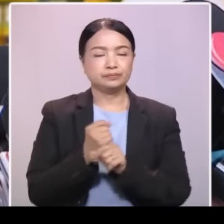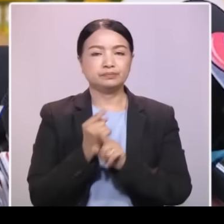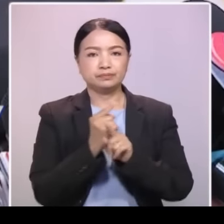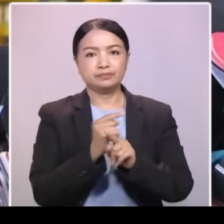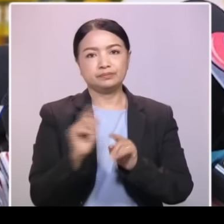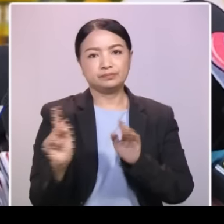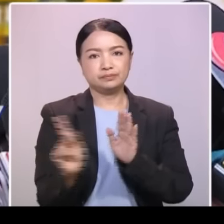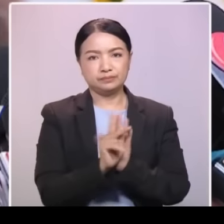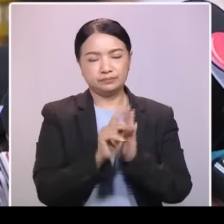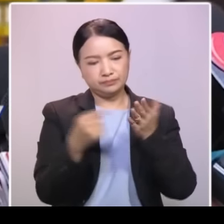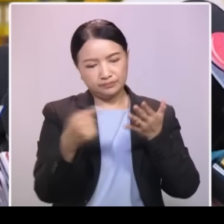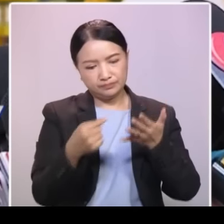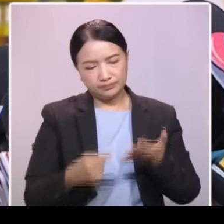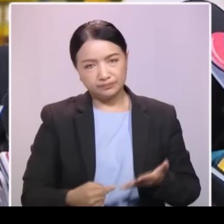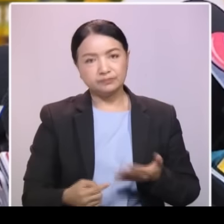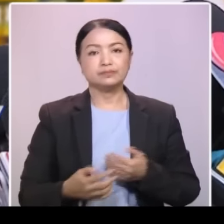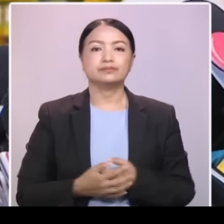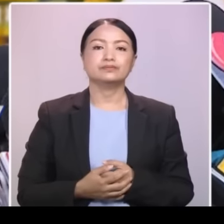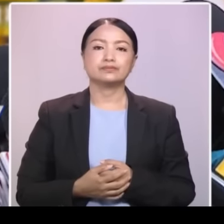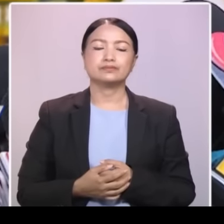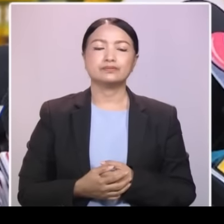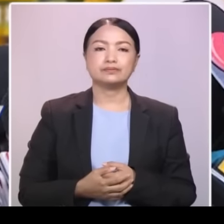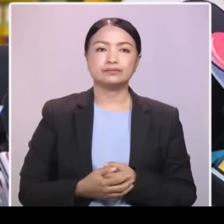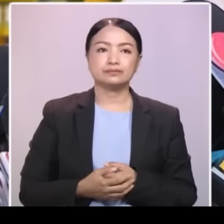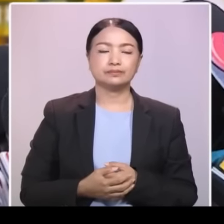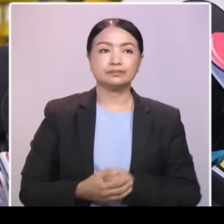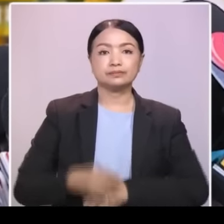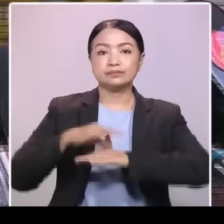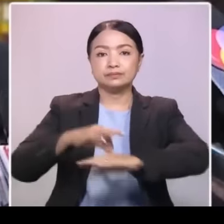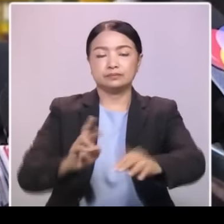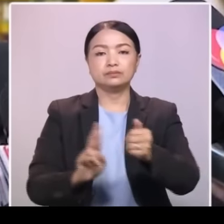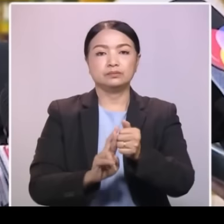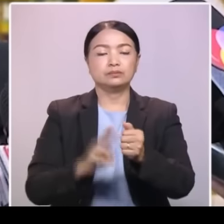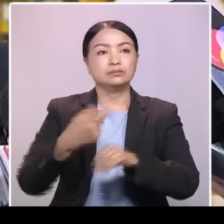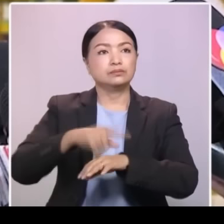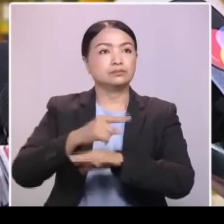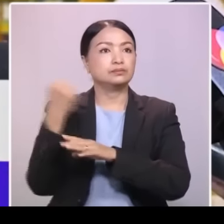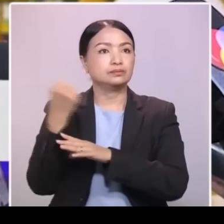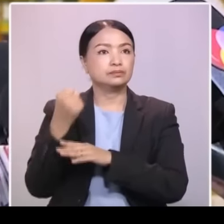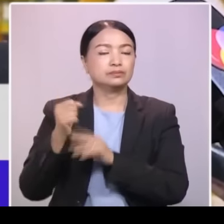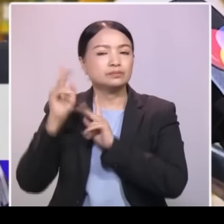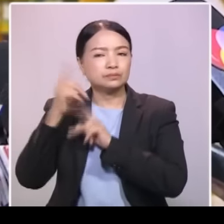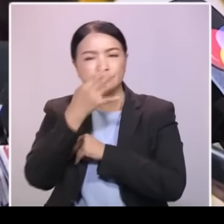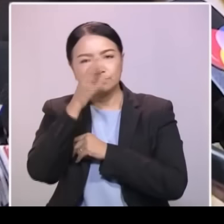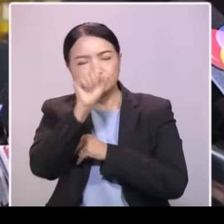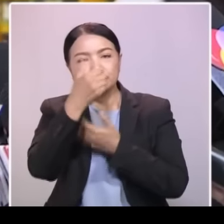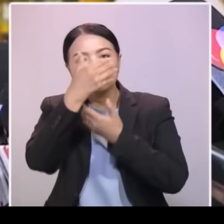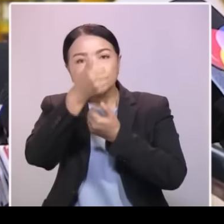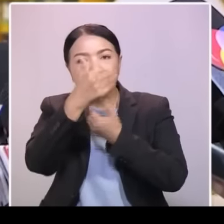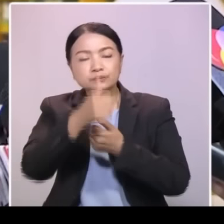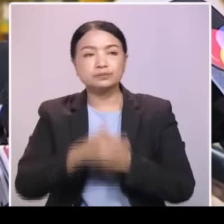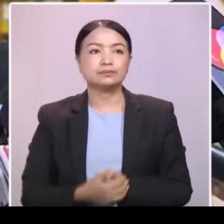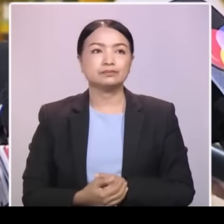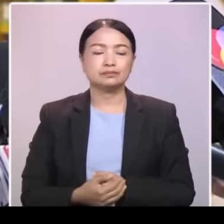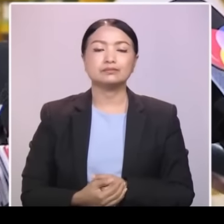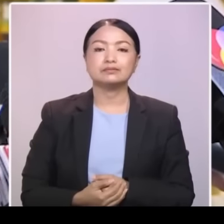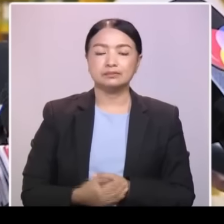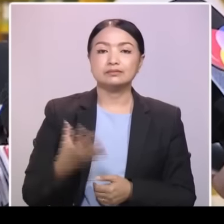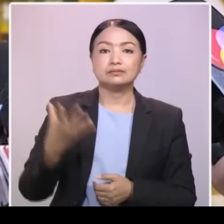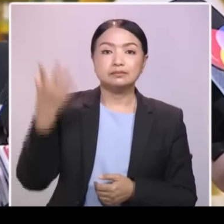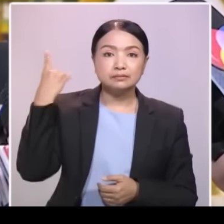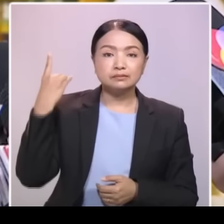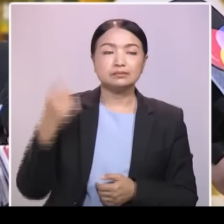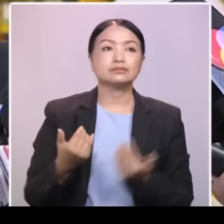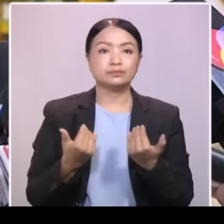ามข้อบังคับค่ะ ส่วนตำแหน่งรองประธานสภาเนี่ยนักข่าวคงสนใจกันเยอะเหตุเกิดขึ้นเมื่อว